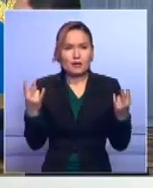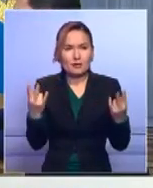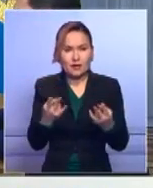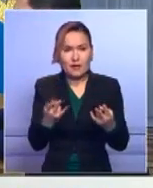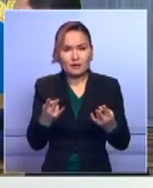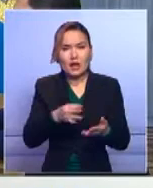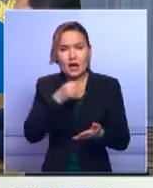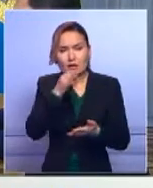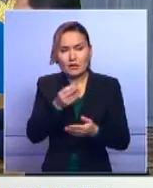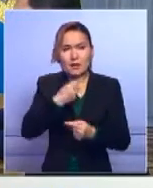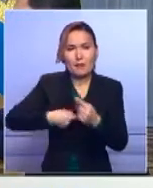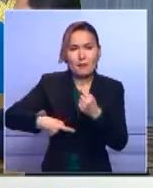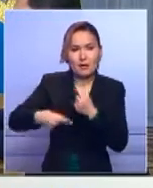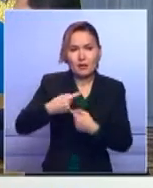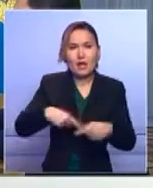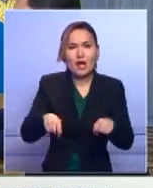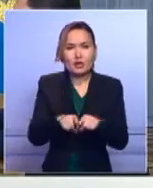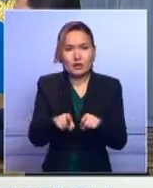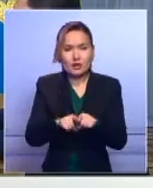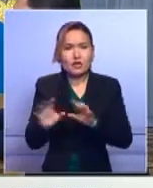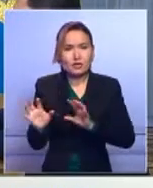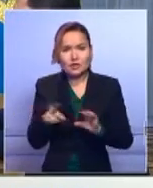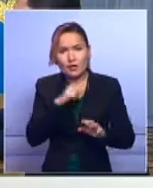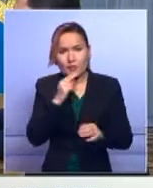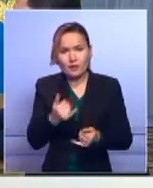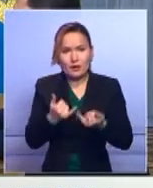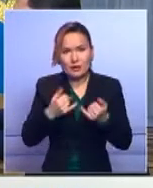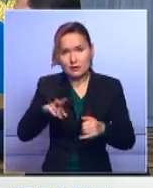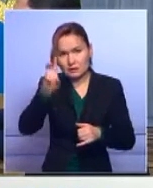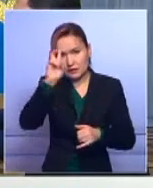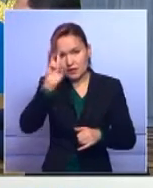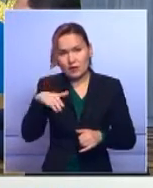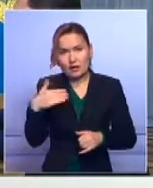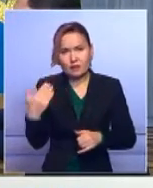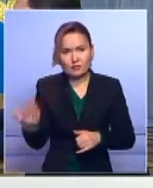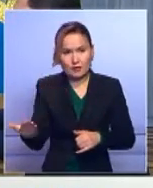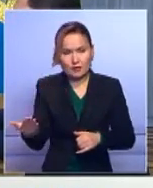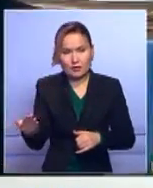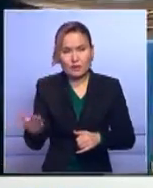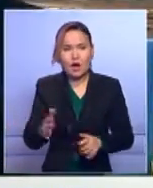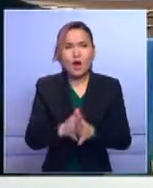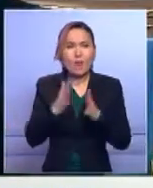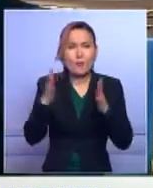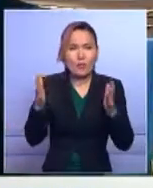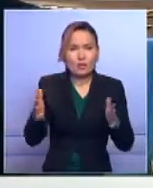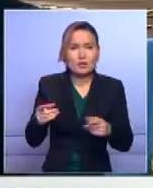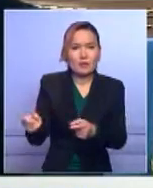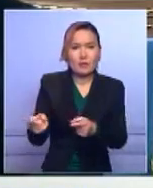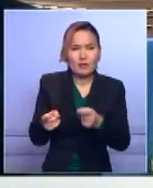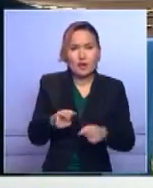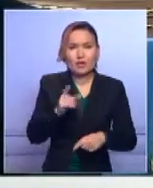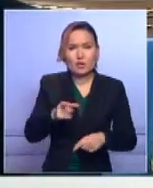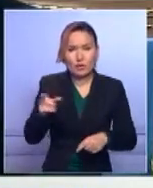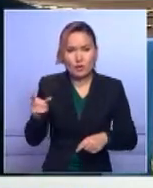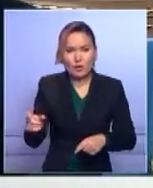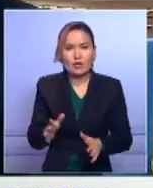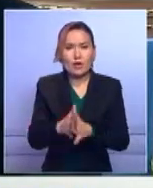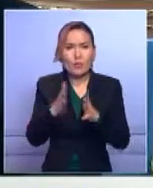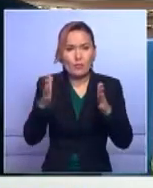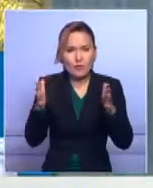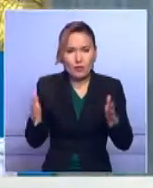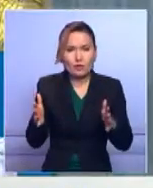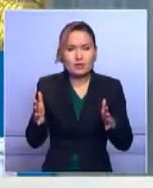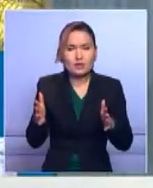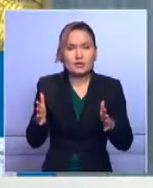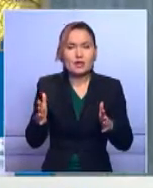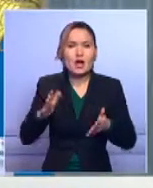бизнесу на такую заботу и внимание со стороны государства. Больше привлекать людей, больше